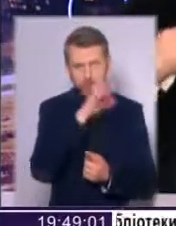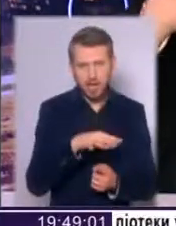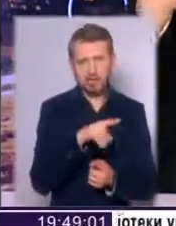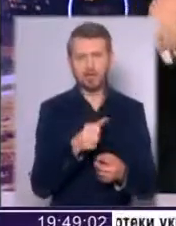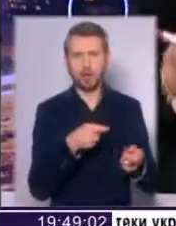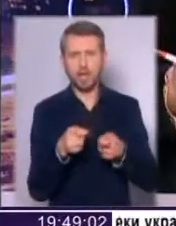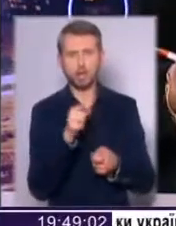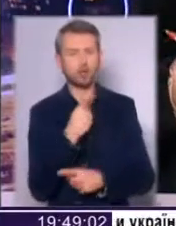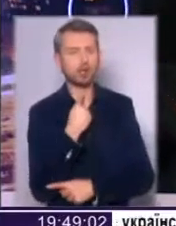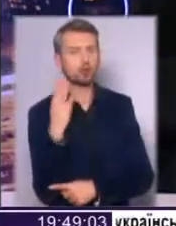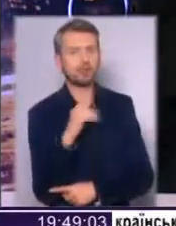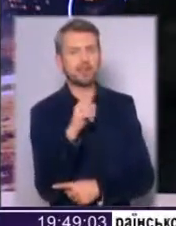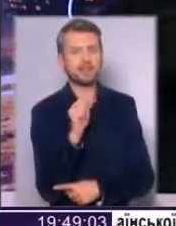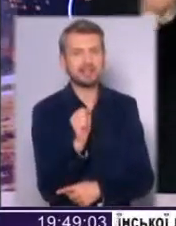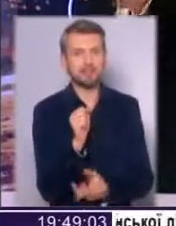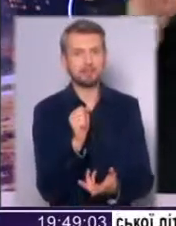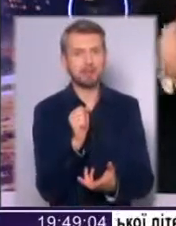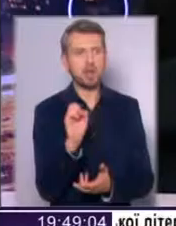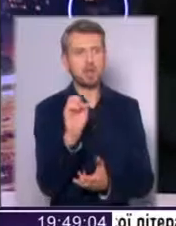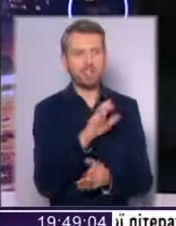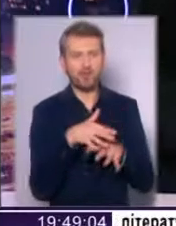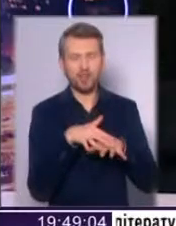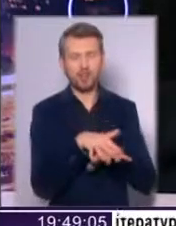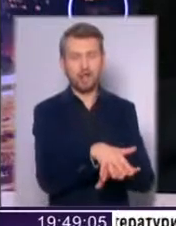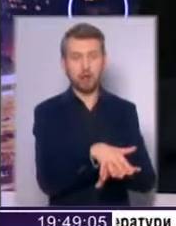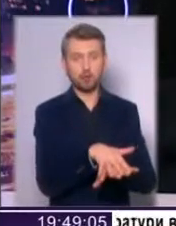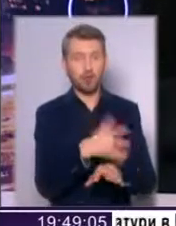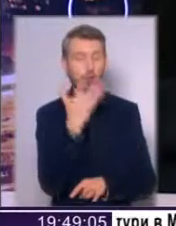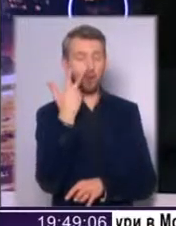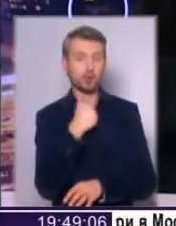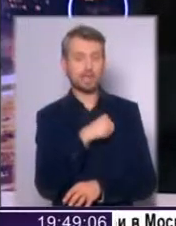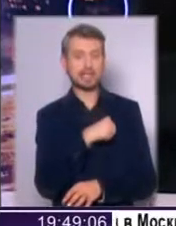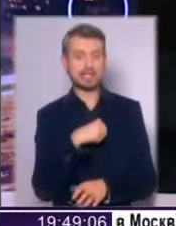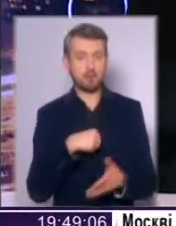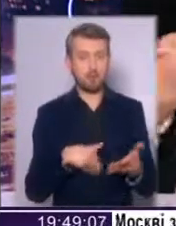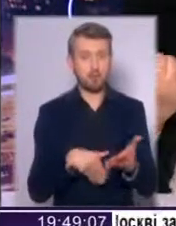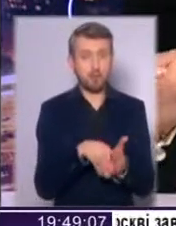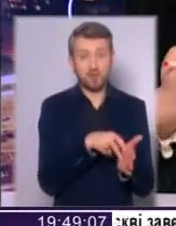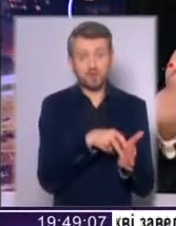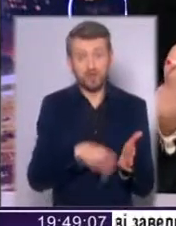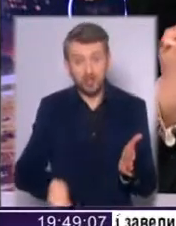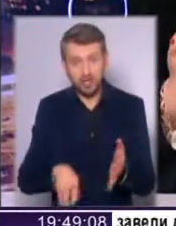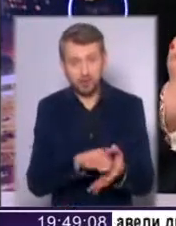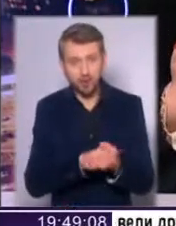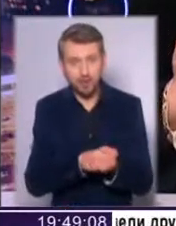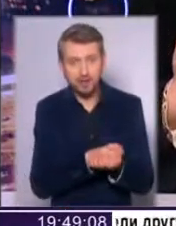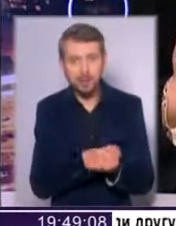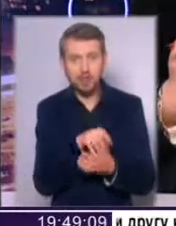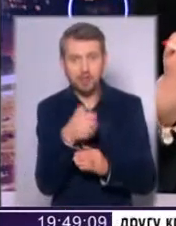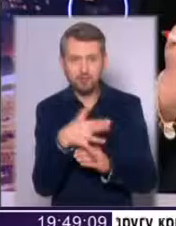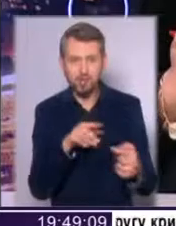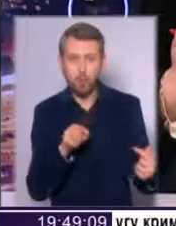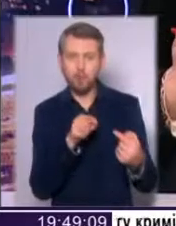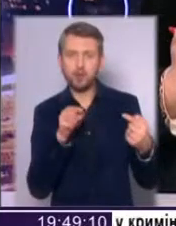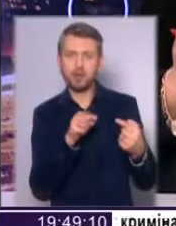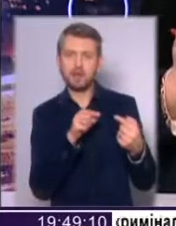вони голосували за ну, євроінтеграцію. А коли «Самопоміч» вийшла з коаліції, вона стала опозицією. І